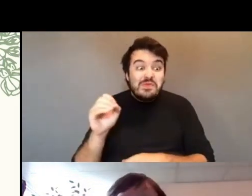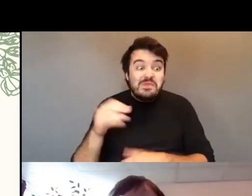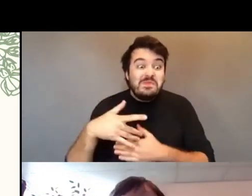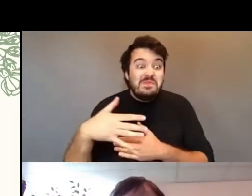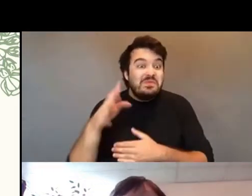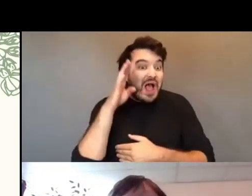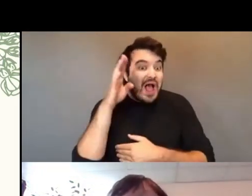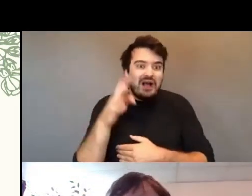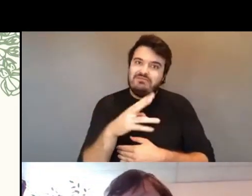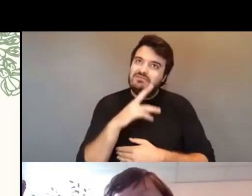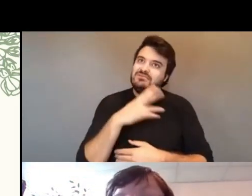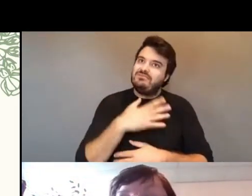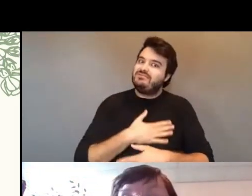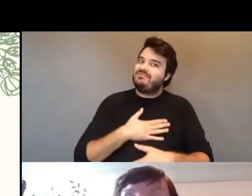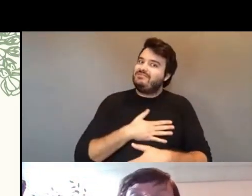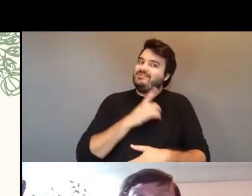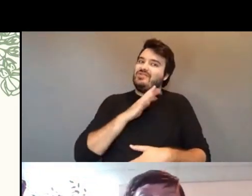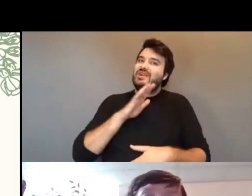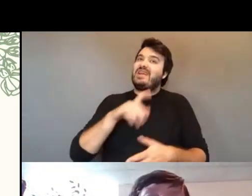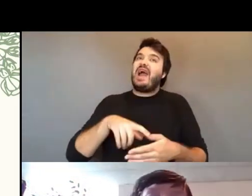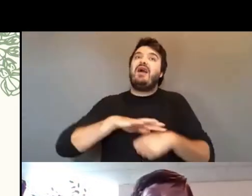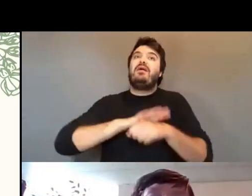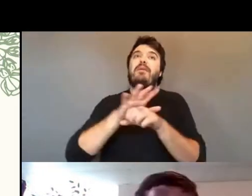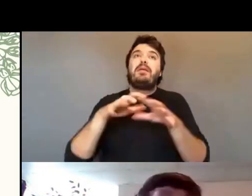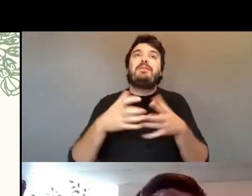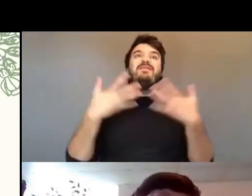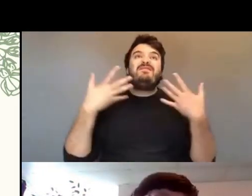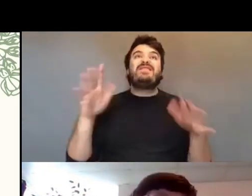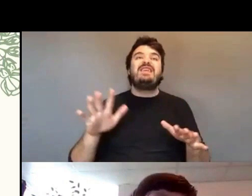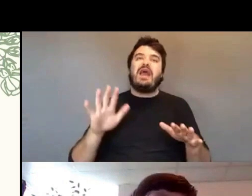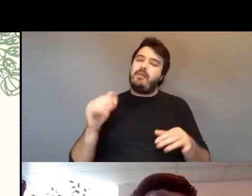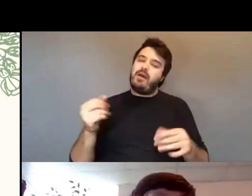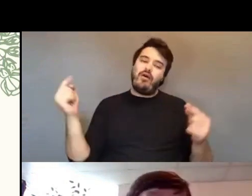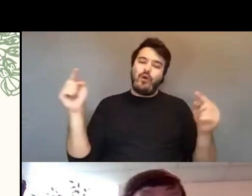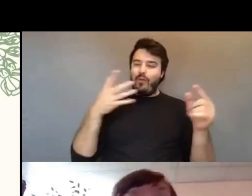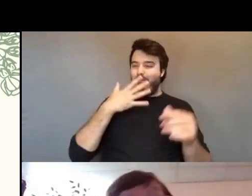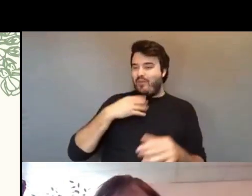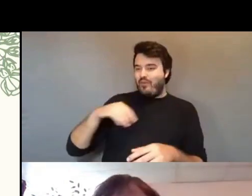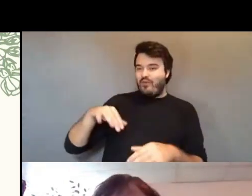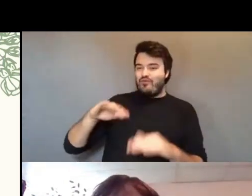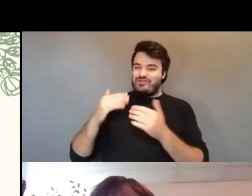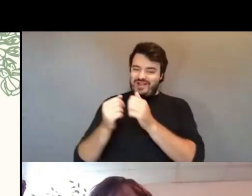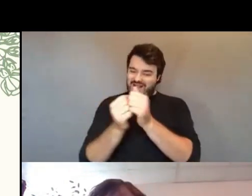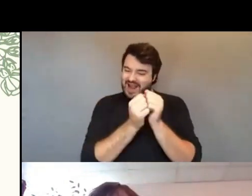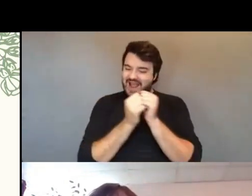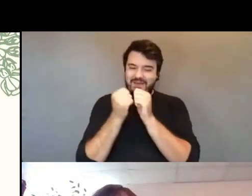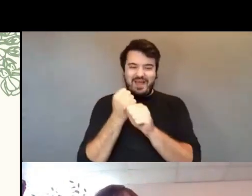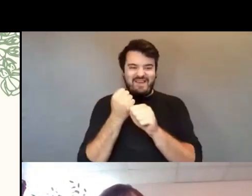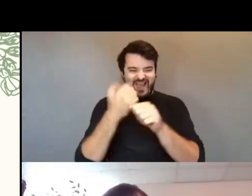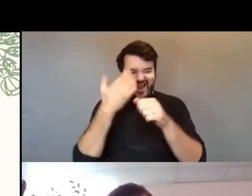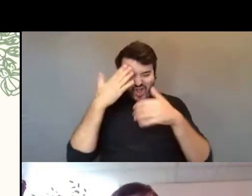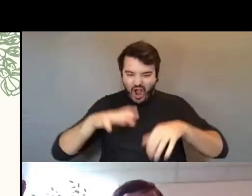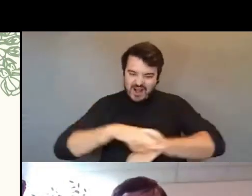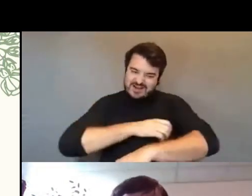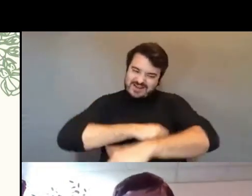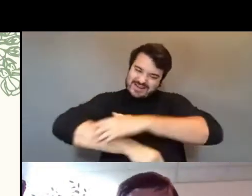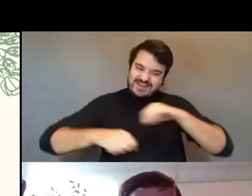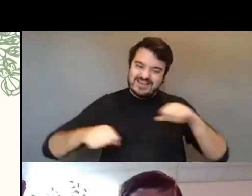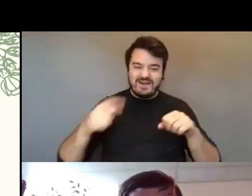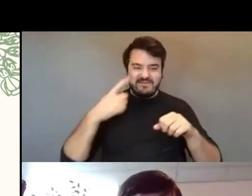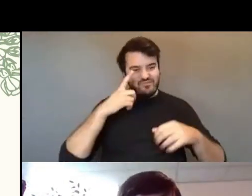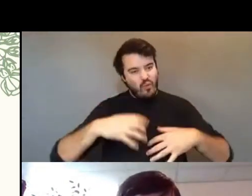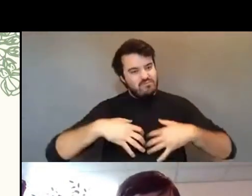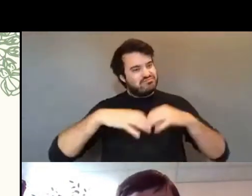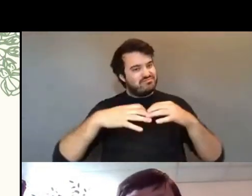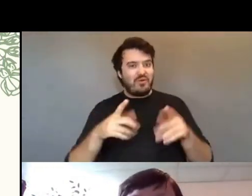Ce qui serait vraiment plaisant, une fois que la pandémie va être terminée, on pourrait tous ensemble travailler dehors puis en faire une. En tout cas, je croise